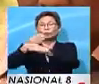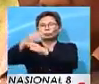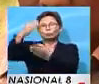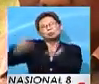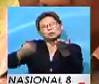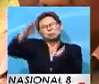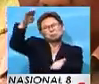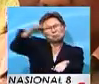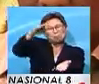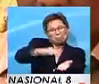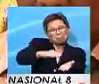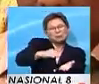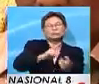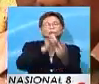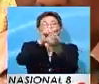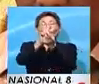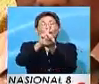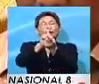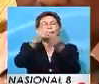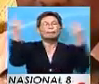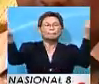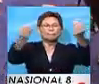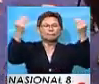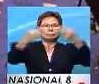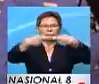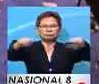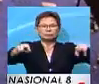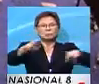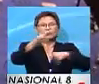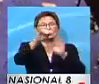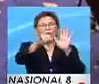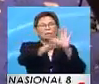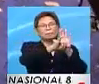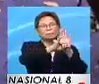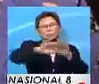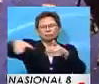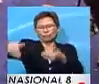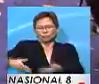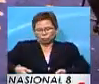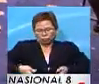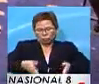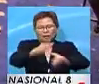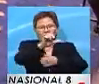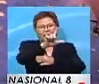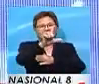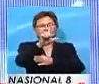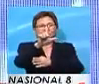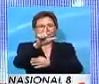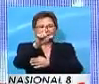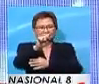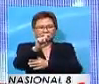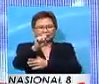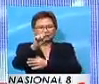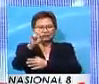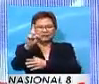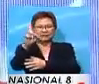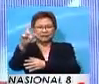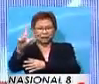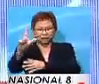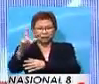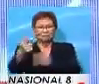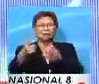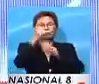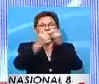dikurangkan beliau ditemui selepas Majlis pelancaran imej dan pengenalan laluan ltdl 2017